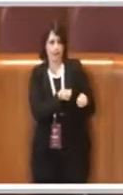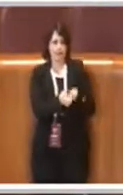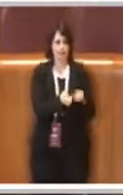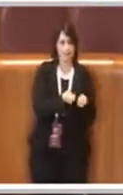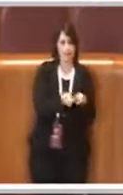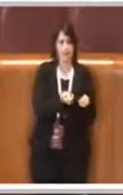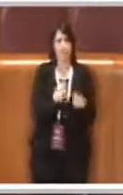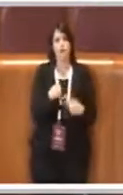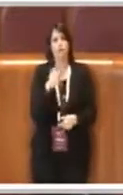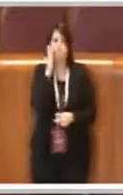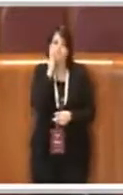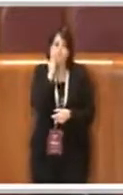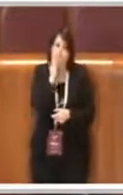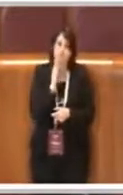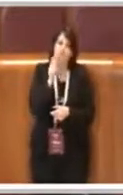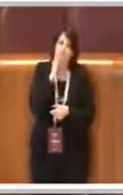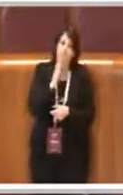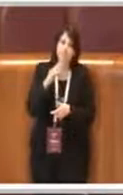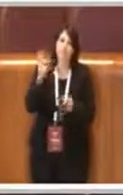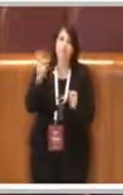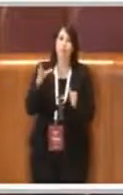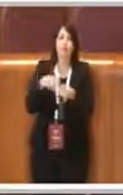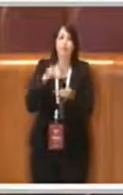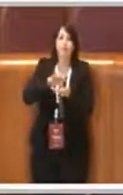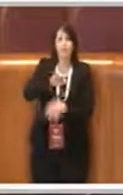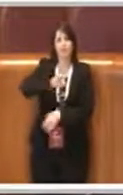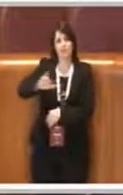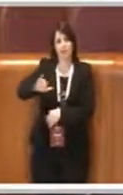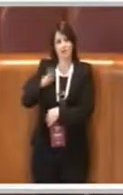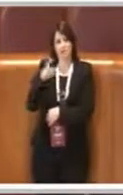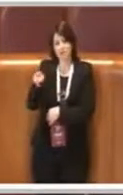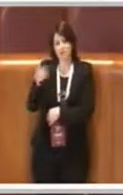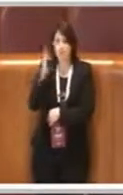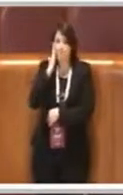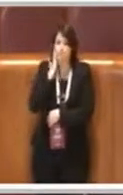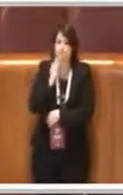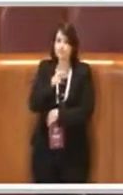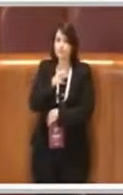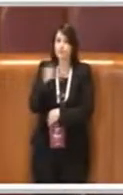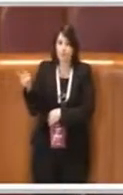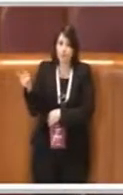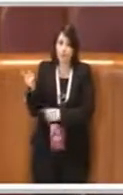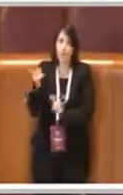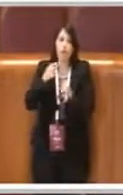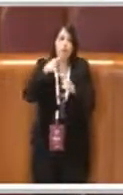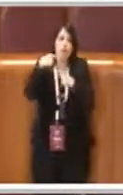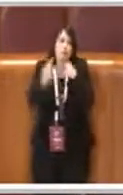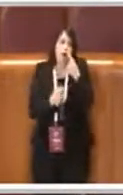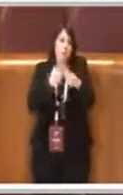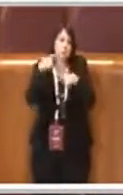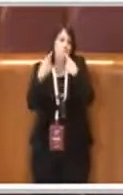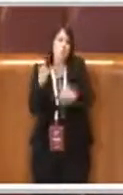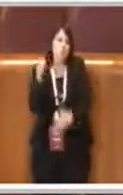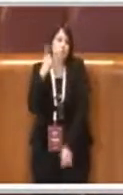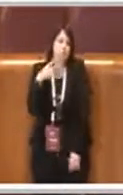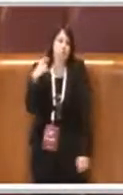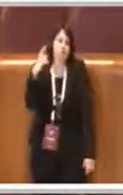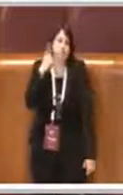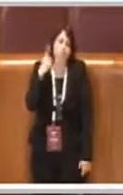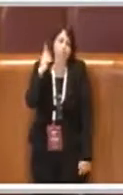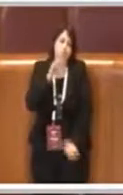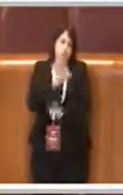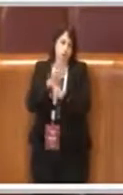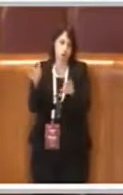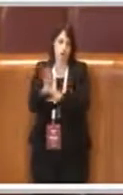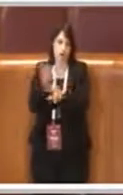il centrodestra, di evitare le solite polemiche e di pigiare col ditino a